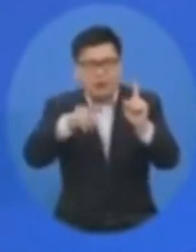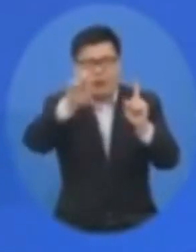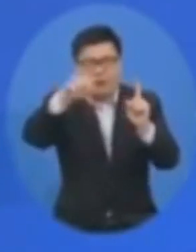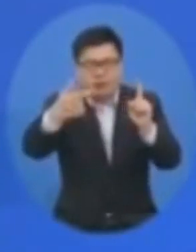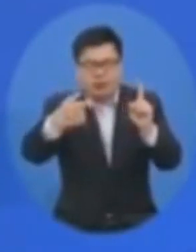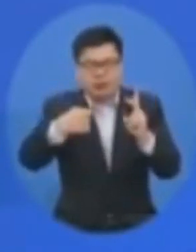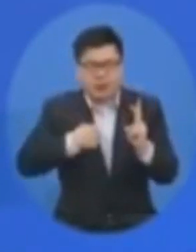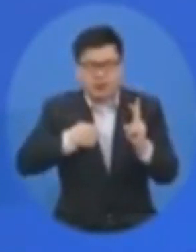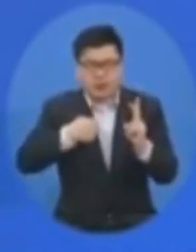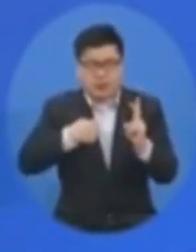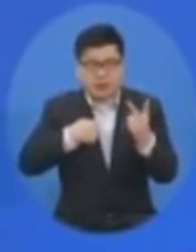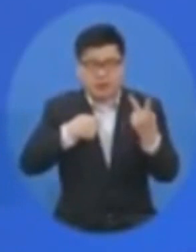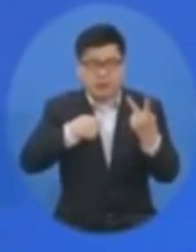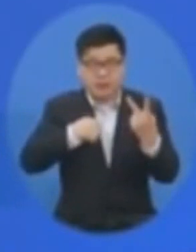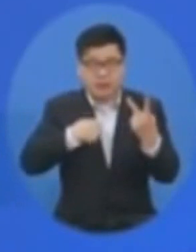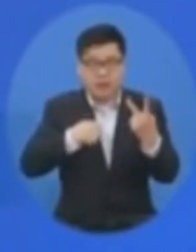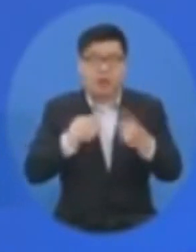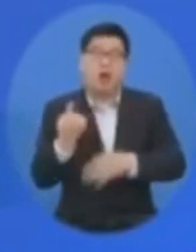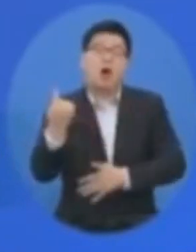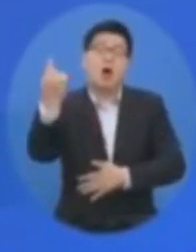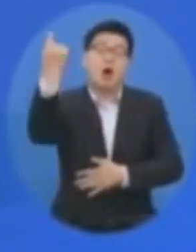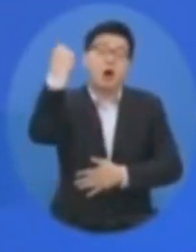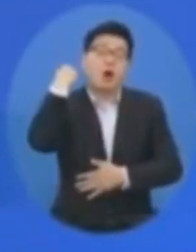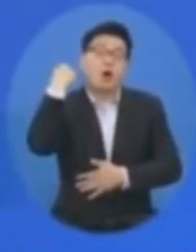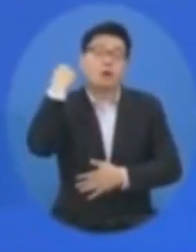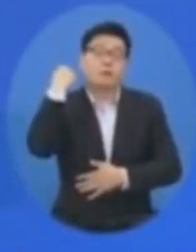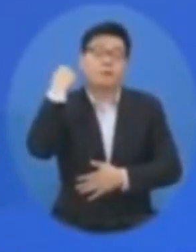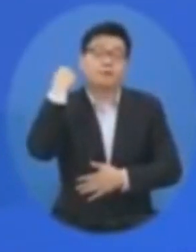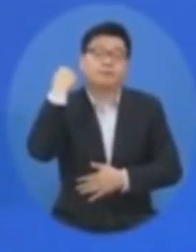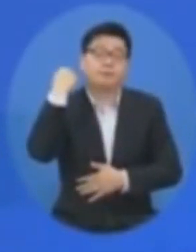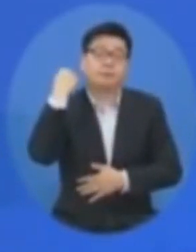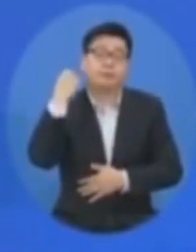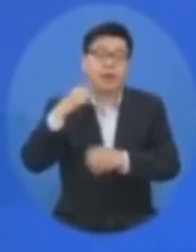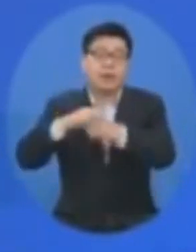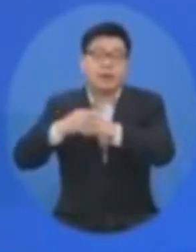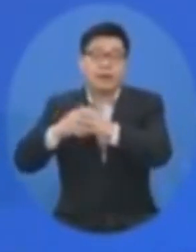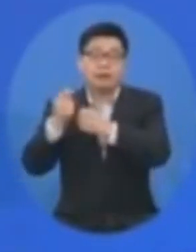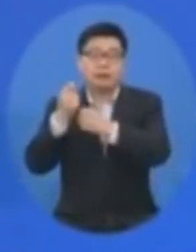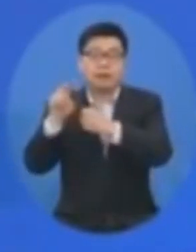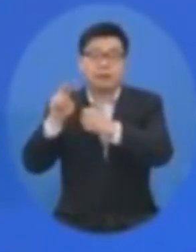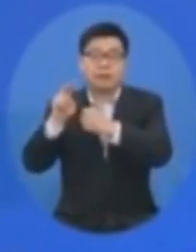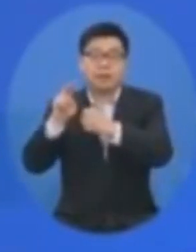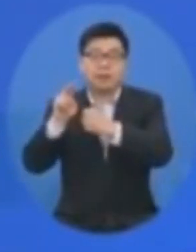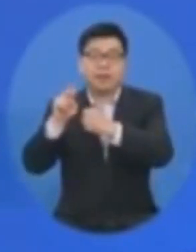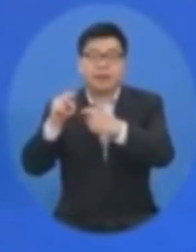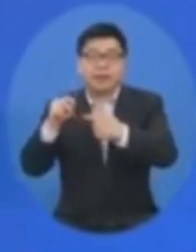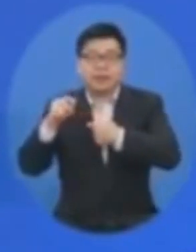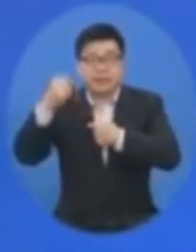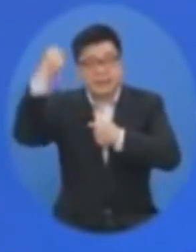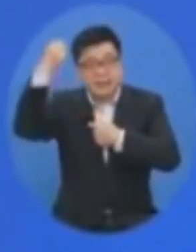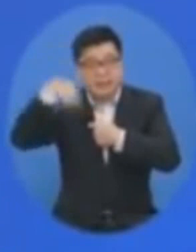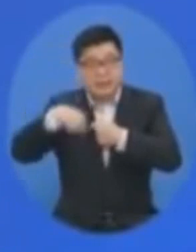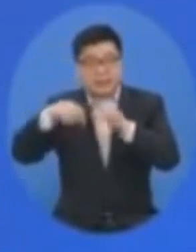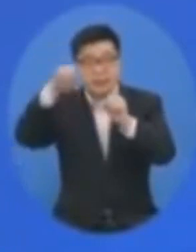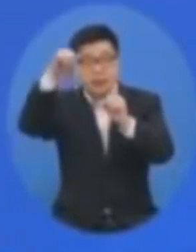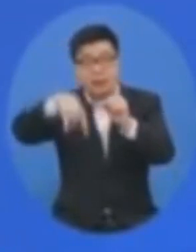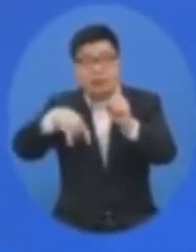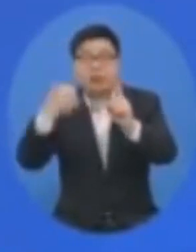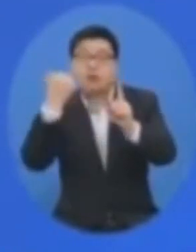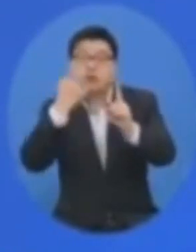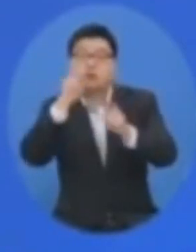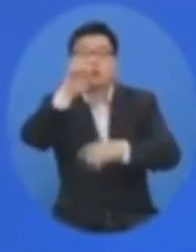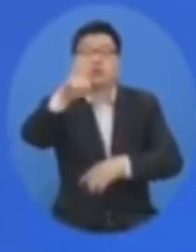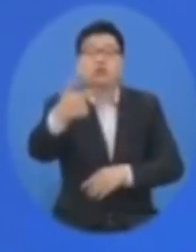저였고 지금 어제 그 대구방송 비호감도 조사는 압도적인 1위가